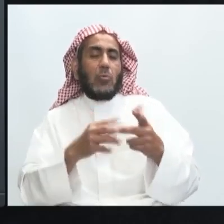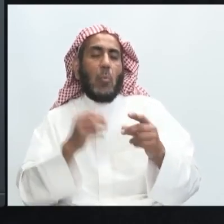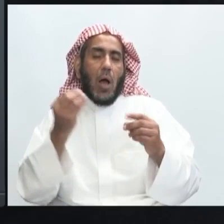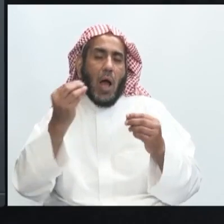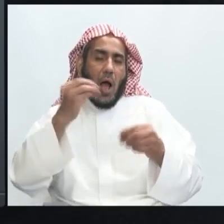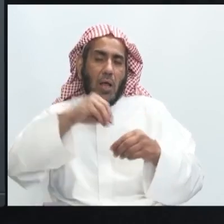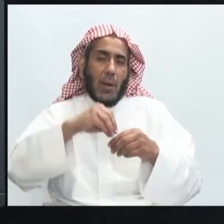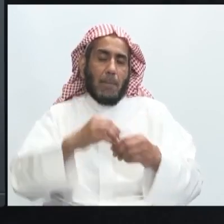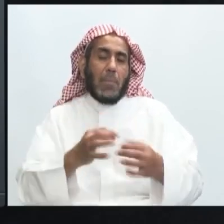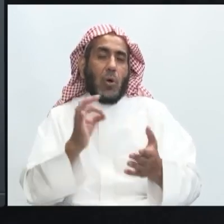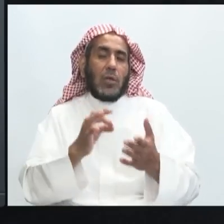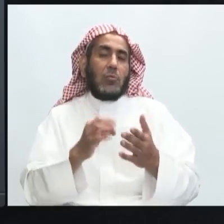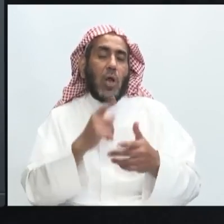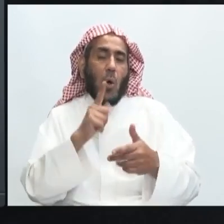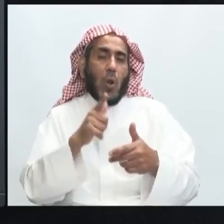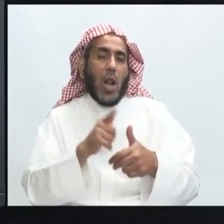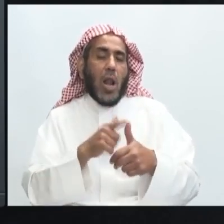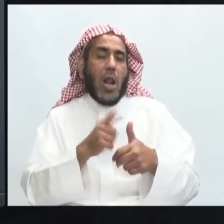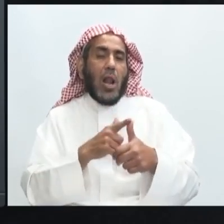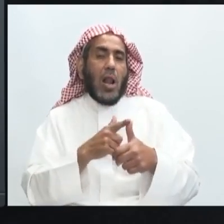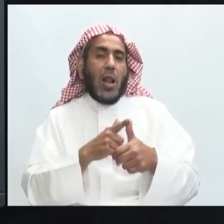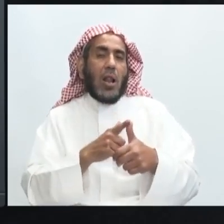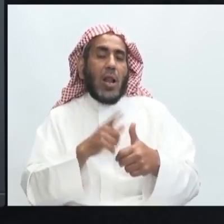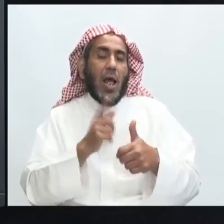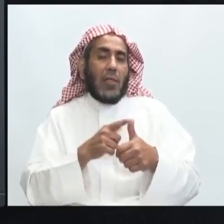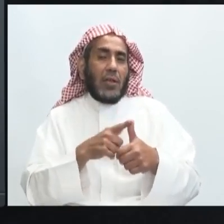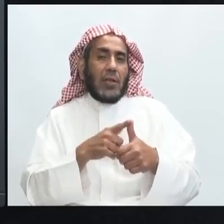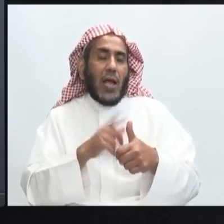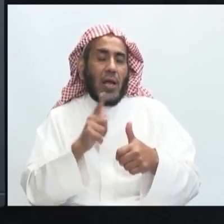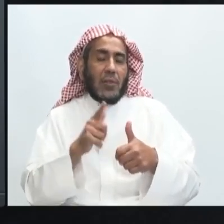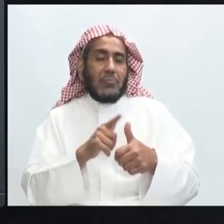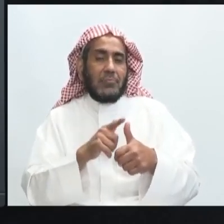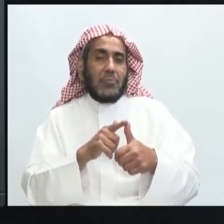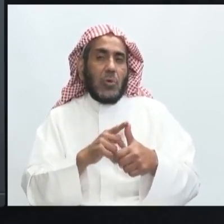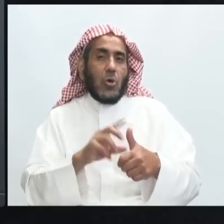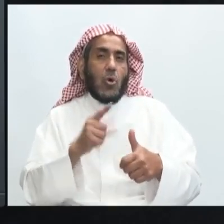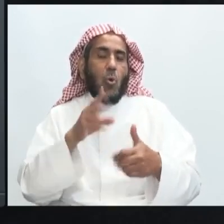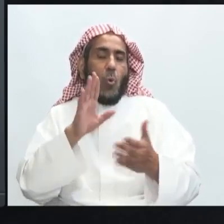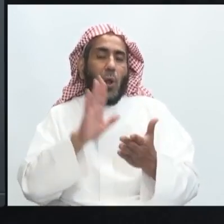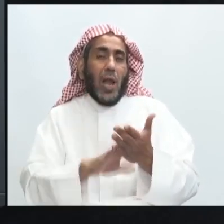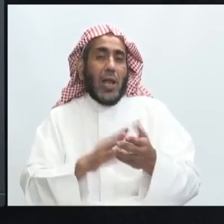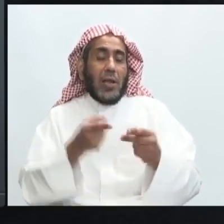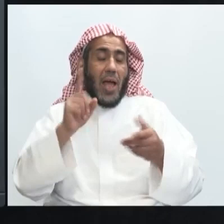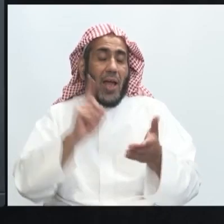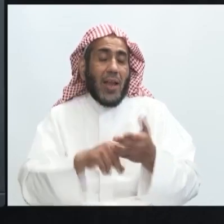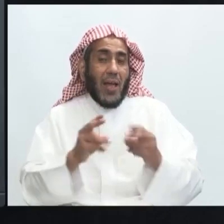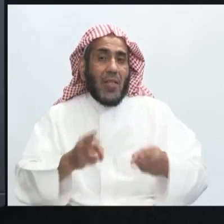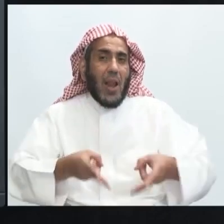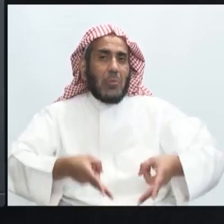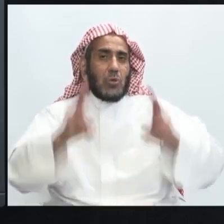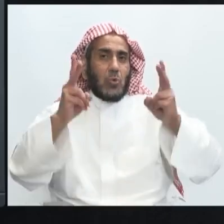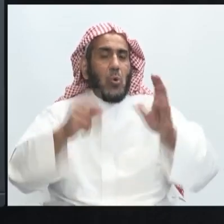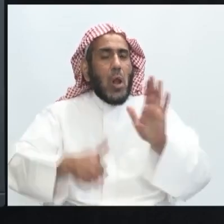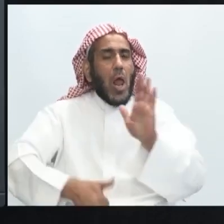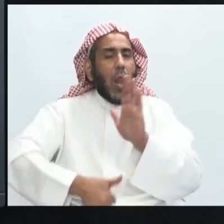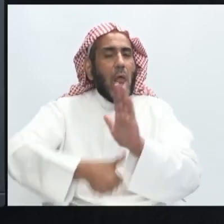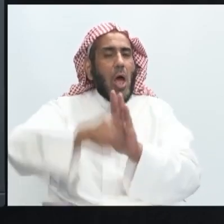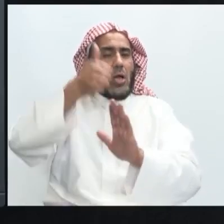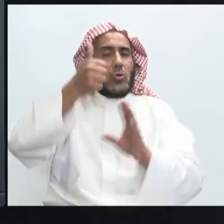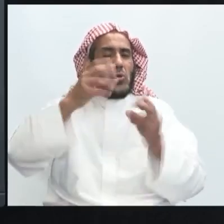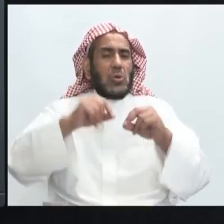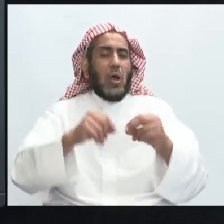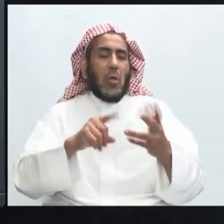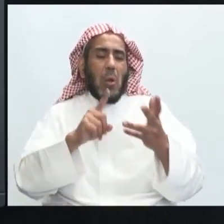تاتي باكثر من من مؤكد وهنا نقول مثلا في هذا النشاط لاحظ والله ان هذا المشروع لناجح جدا هذا